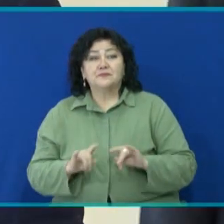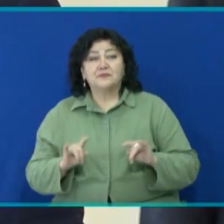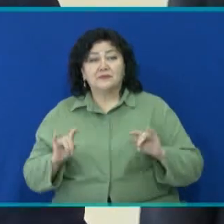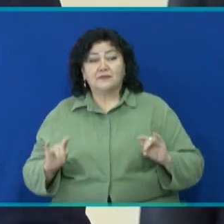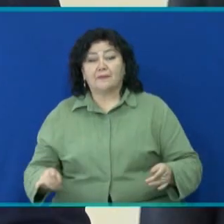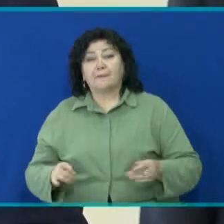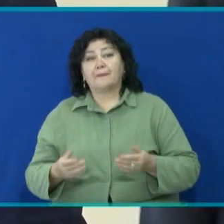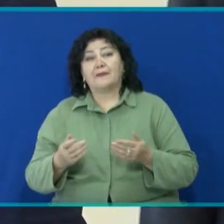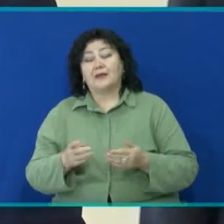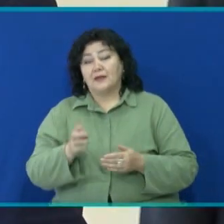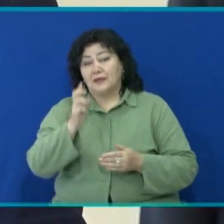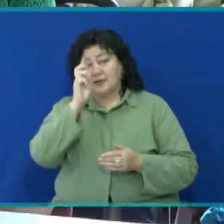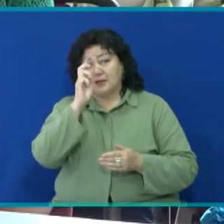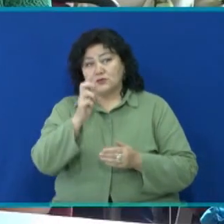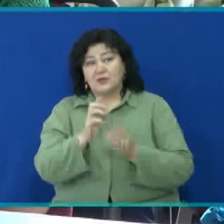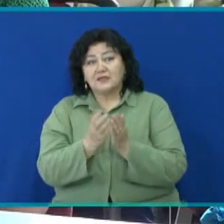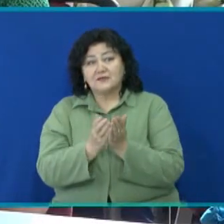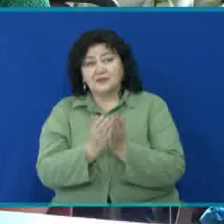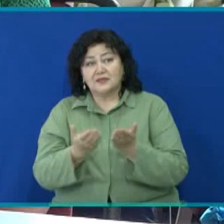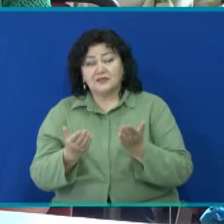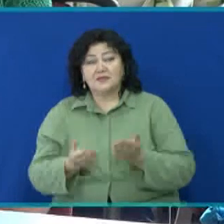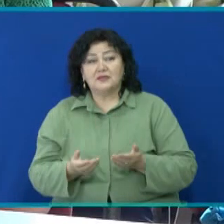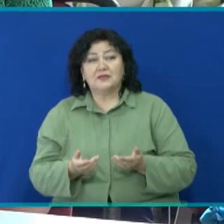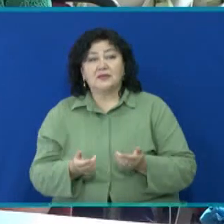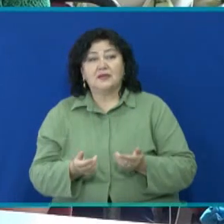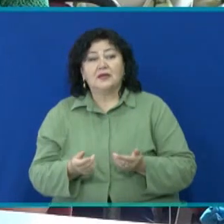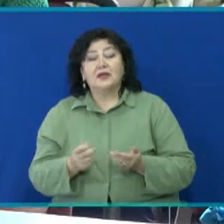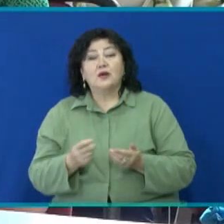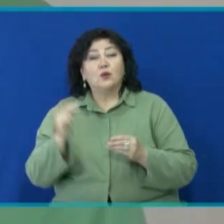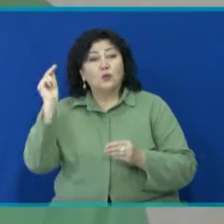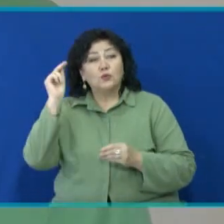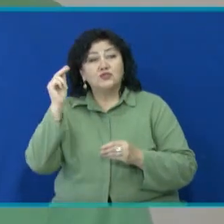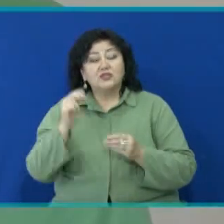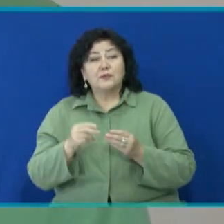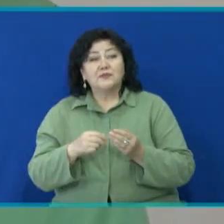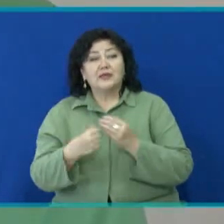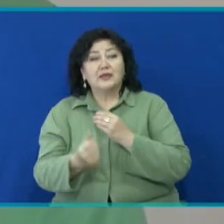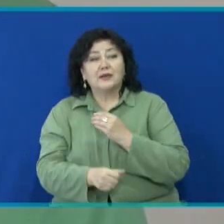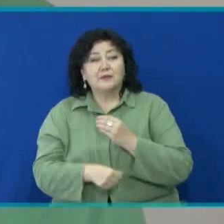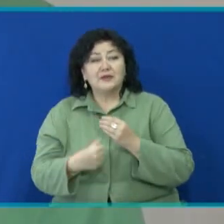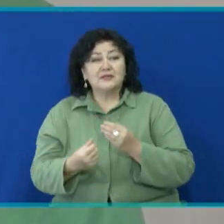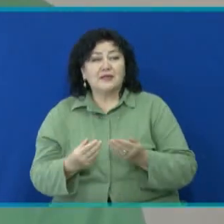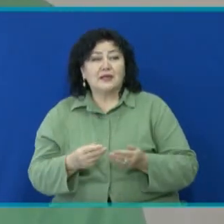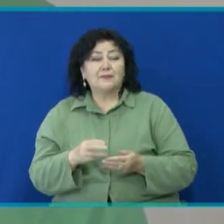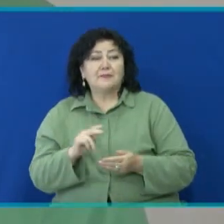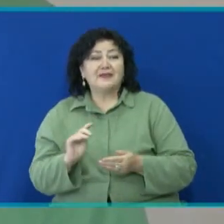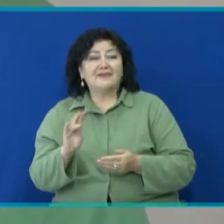тәрбиеленушілеріне мемлекеттік тілдегі кітаптар, сондай-ақ сабаққа ерікті оқу құралдары табысталды. Мы пригласили